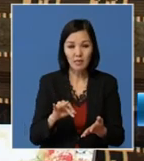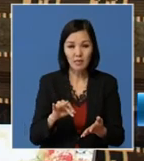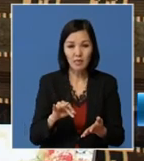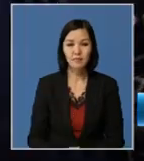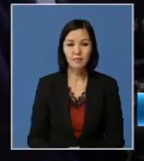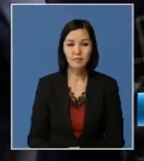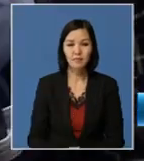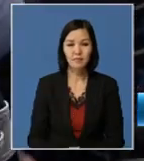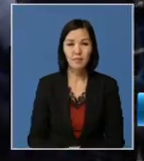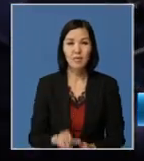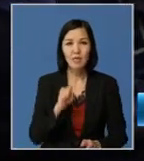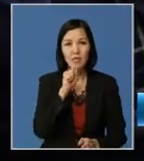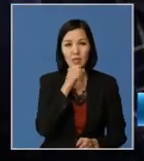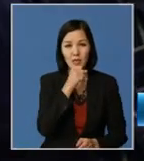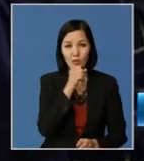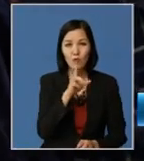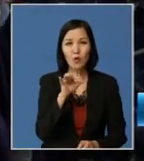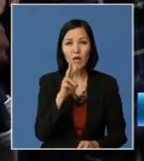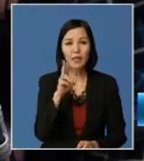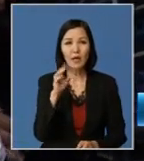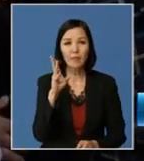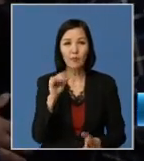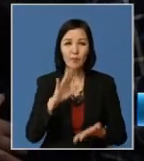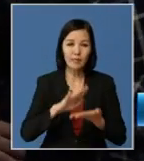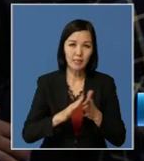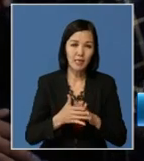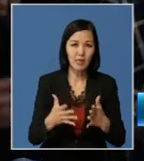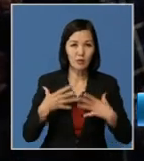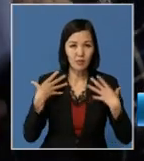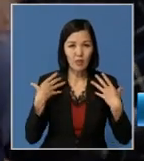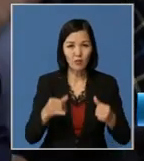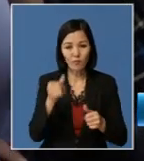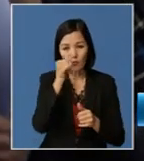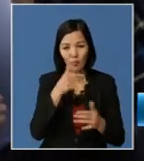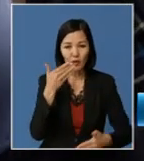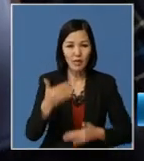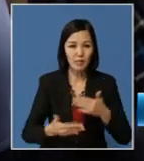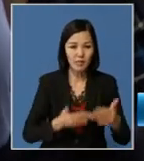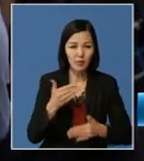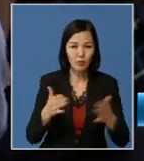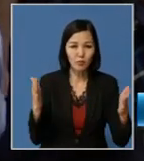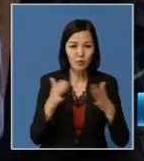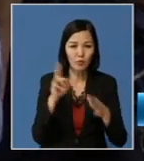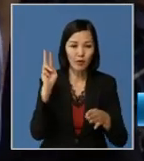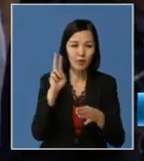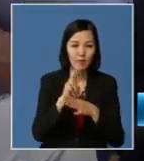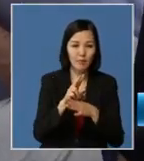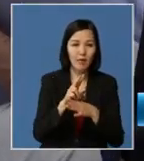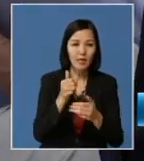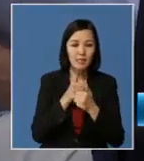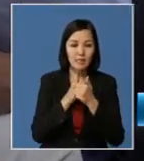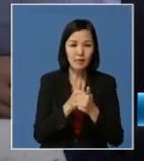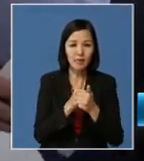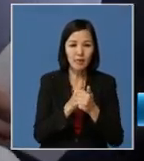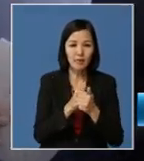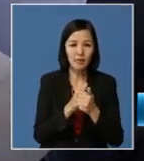список попал. Конопью Алимбаева по состоянию здоровья, уже не выходящему из дома, сыновние поздравления акима области передал его